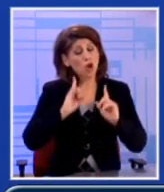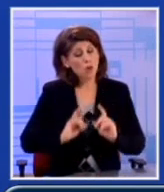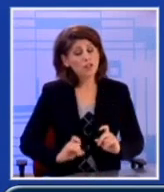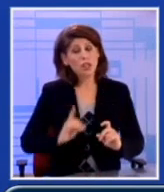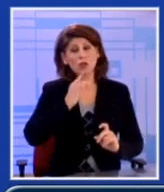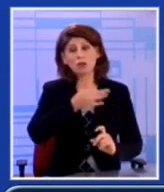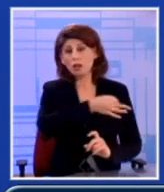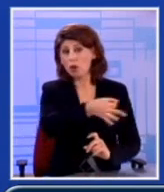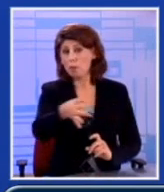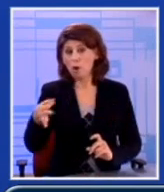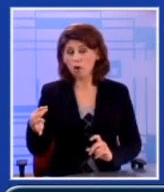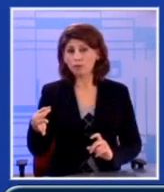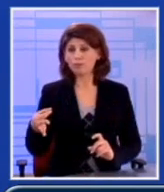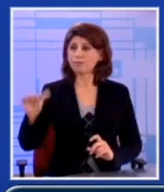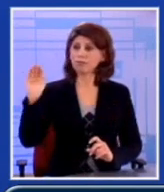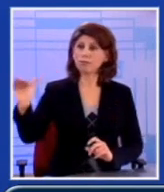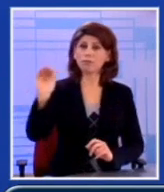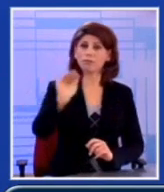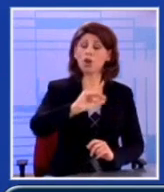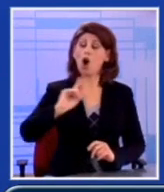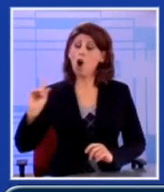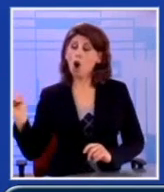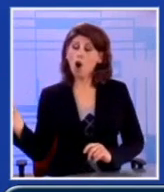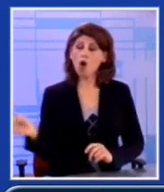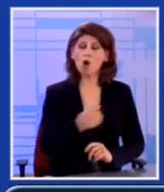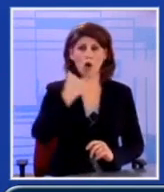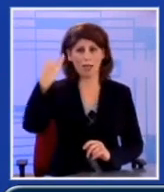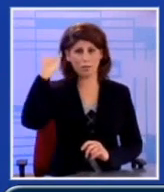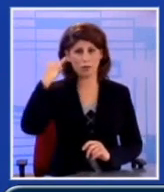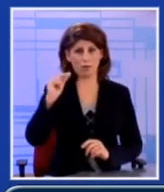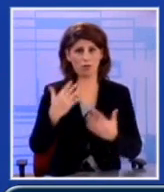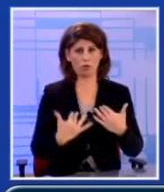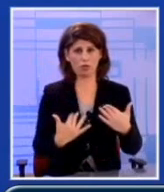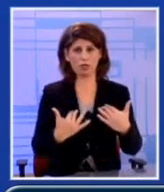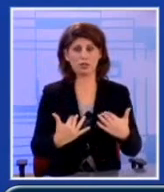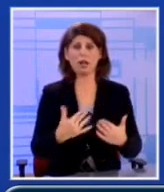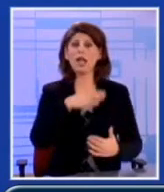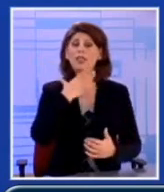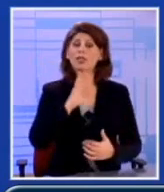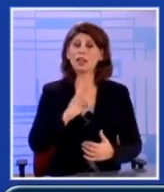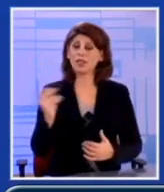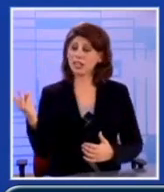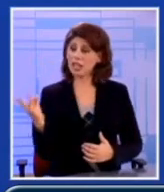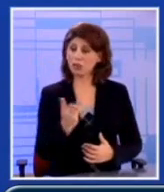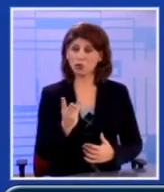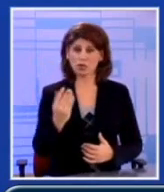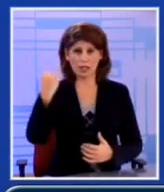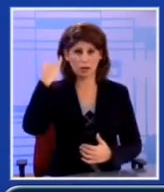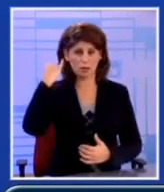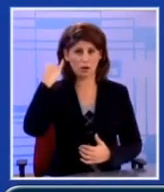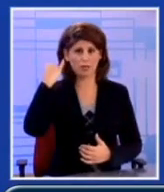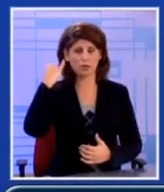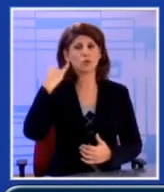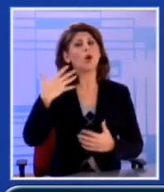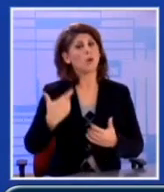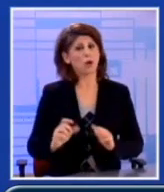ότι κάλεσα όλους τους αντιπροέδρους της Βουλής, δηλαδή και τους τρεις αντιπροέδρους που